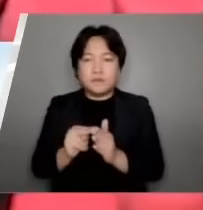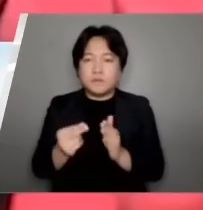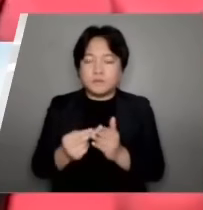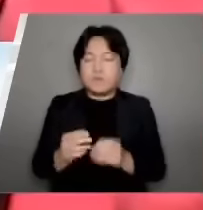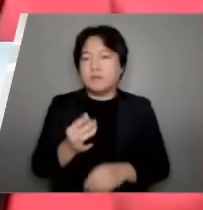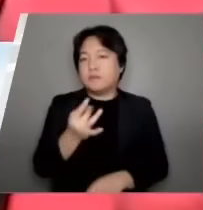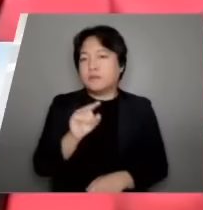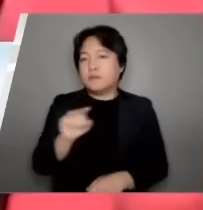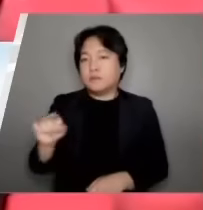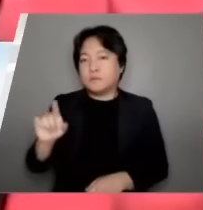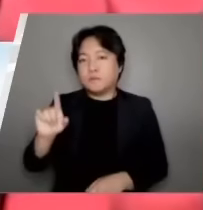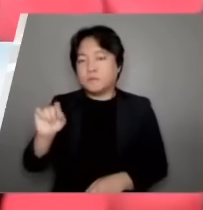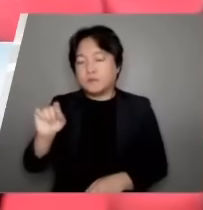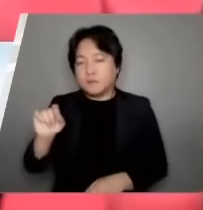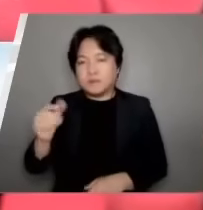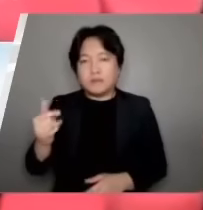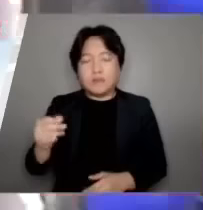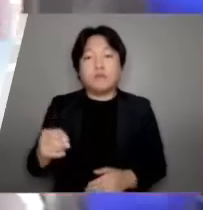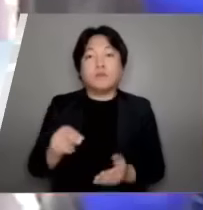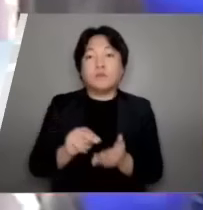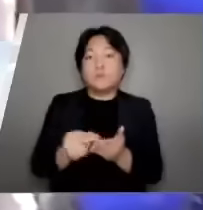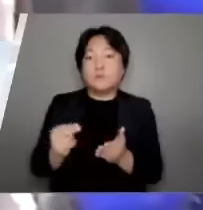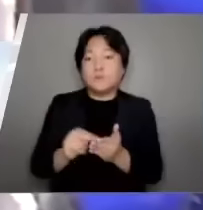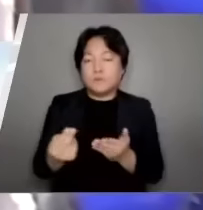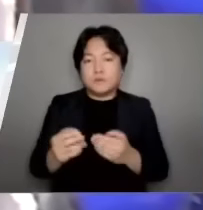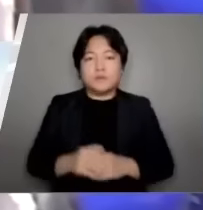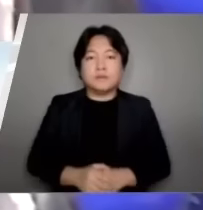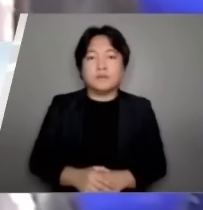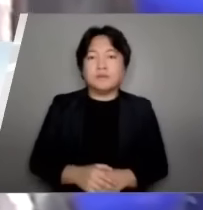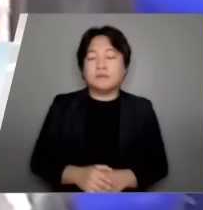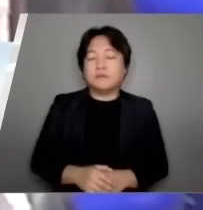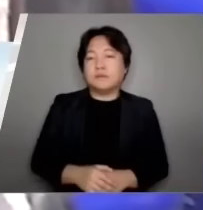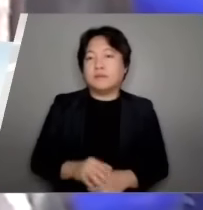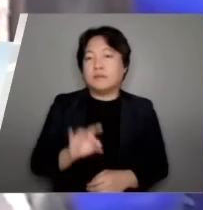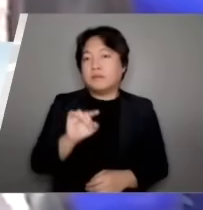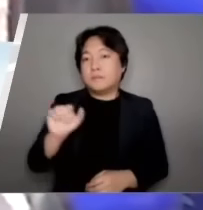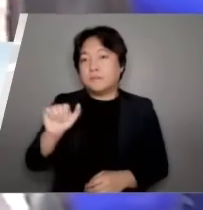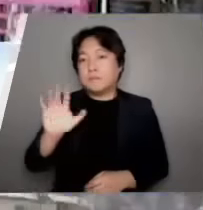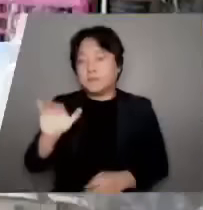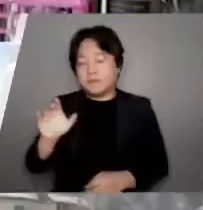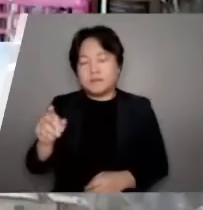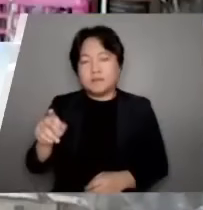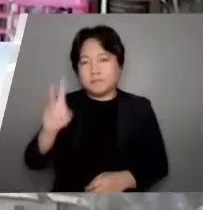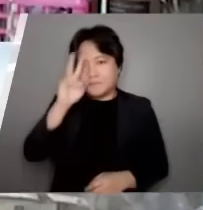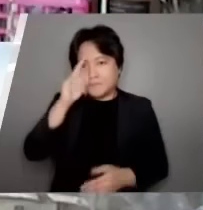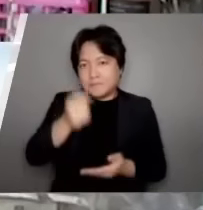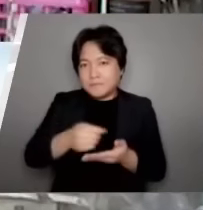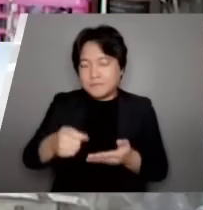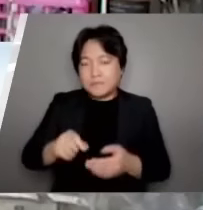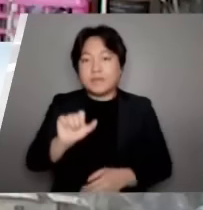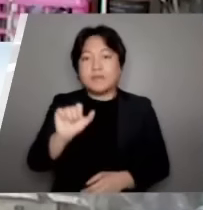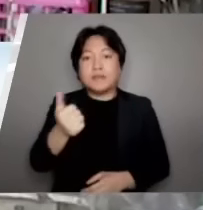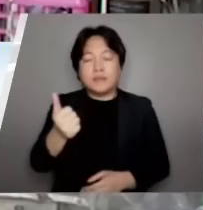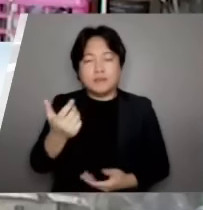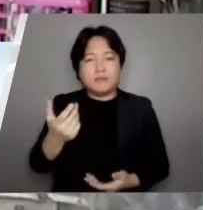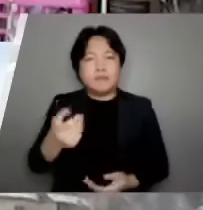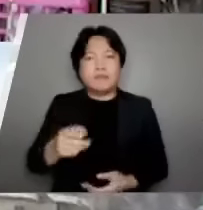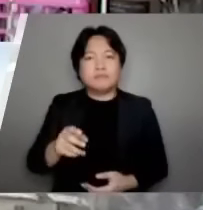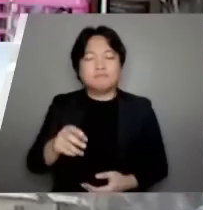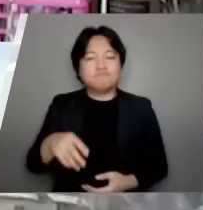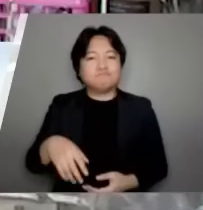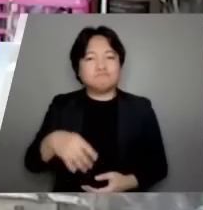to 10 pesos ang lapis, depende sa klase, 10 pesos ang ballpen, nasa 20 pesos ang isang box ng crayons na